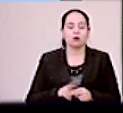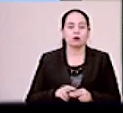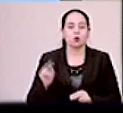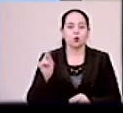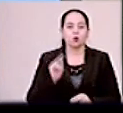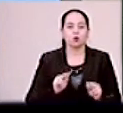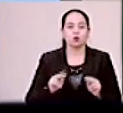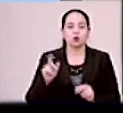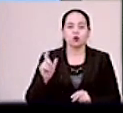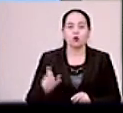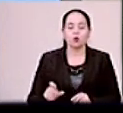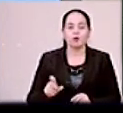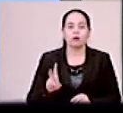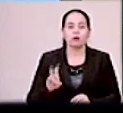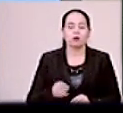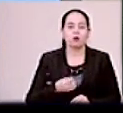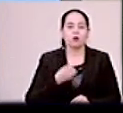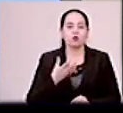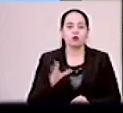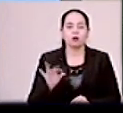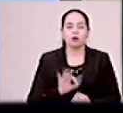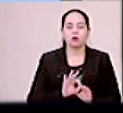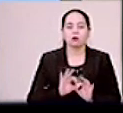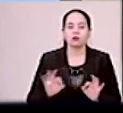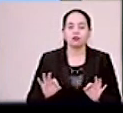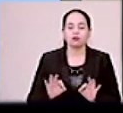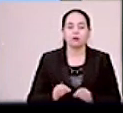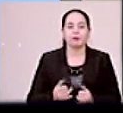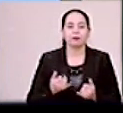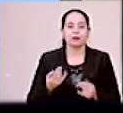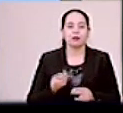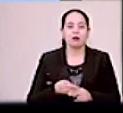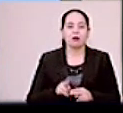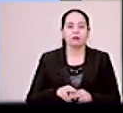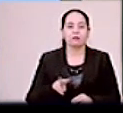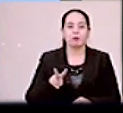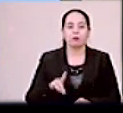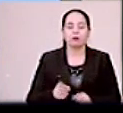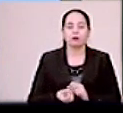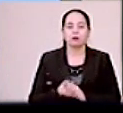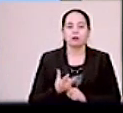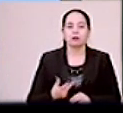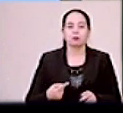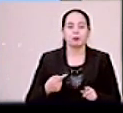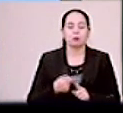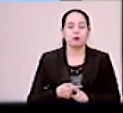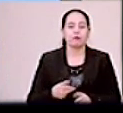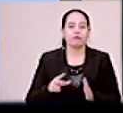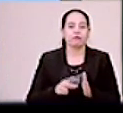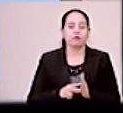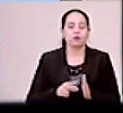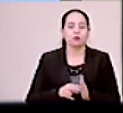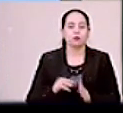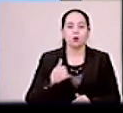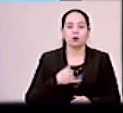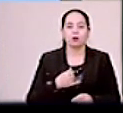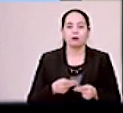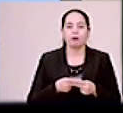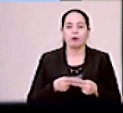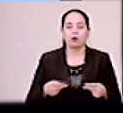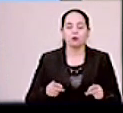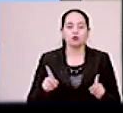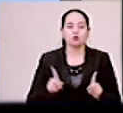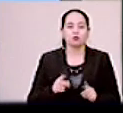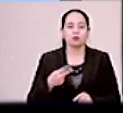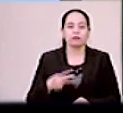учеников учится на хорошо и отлично. Для этого мы 13 прибавим 8, и у нас получится,